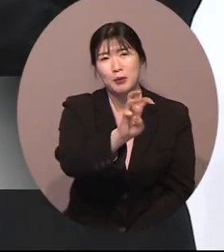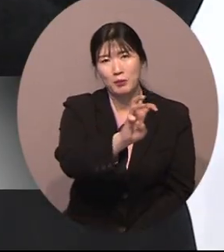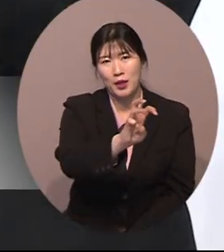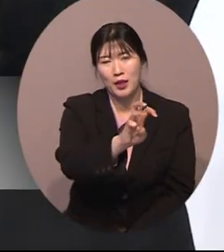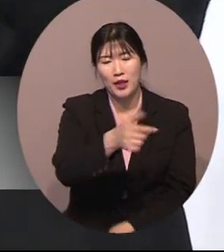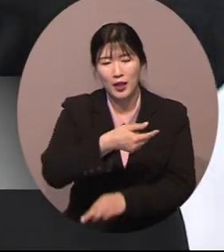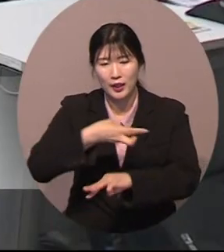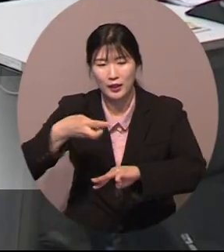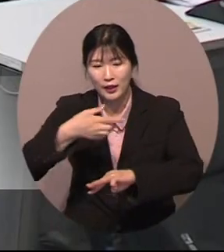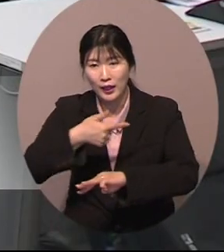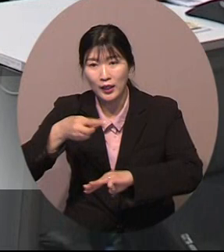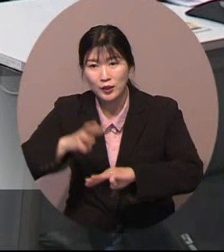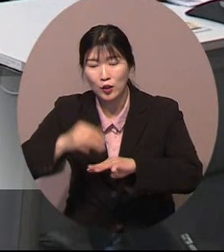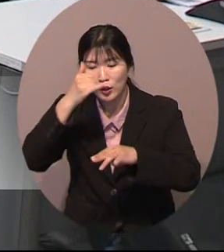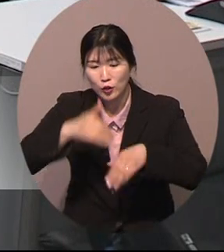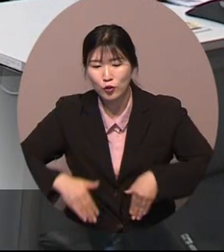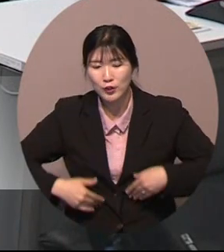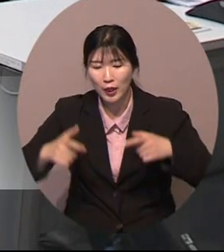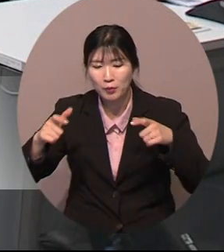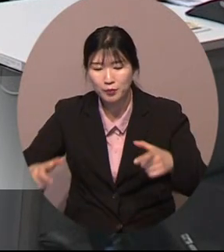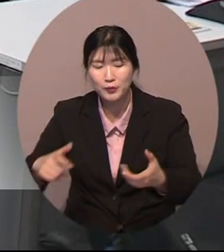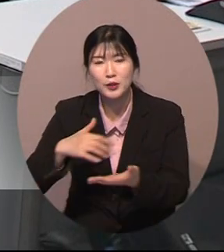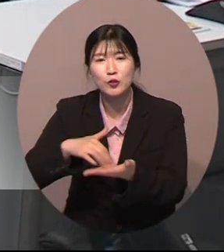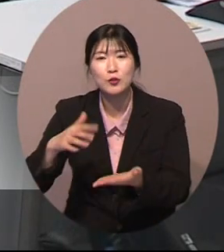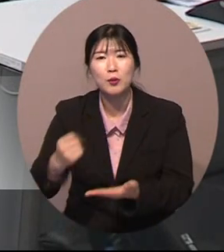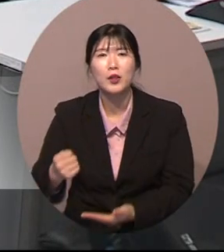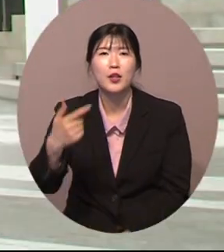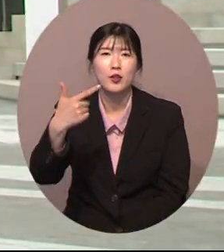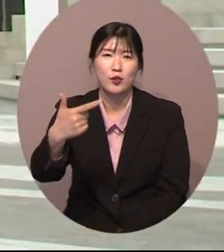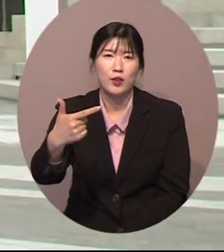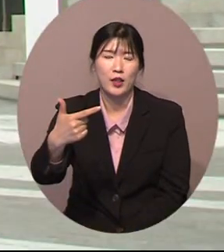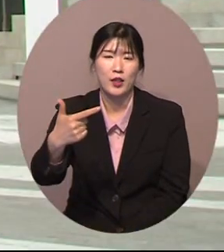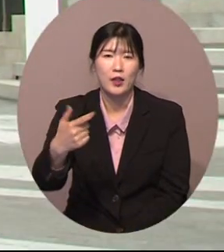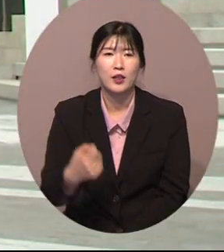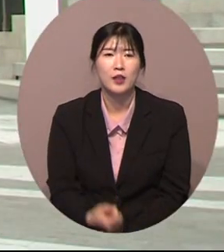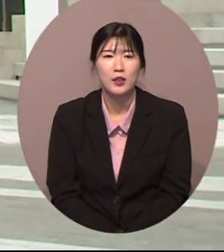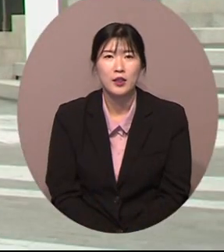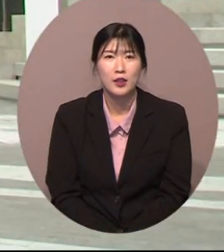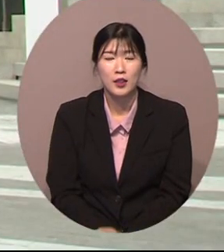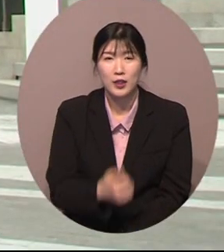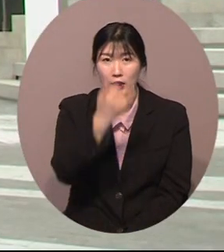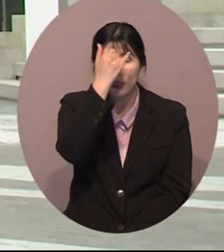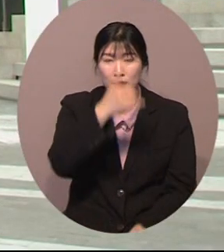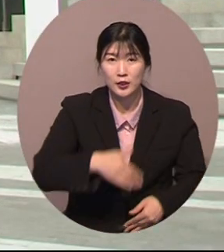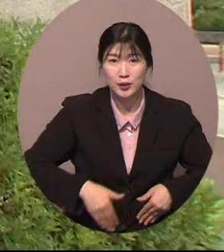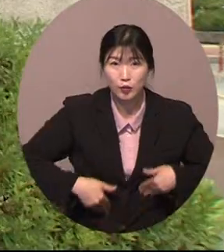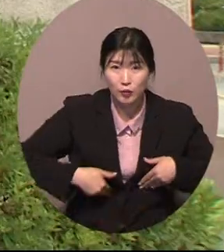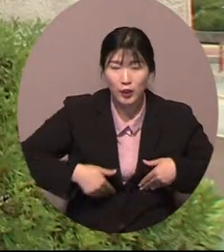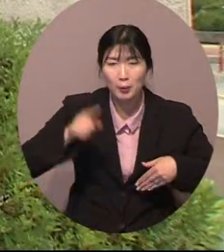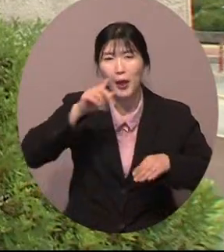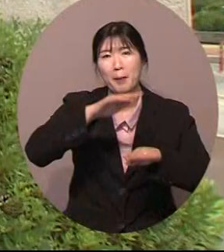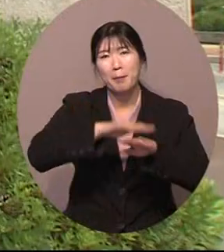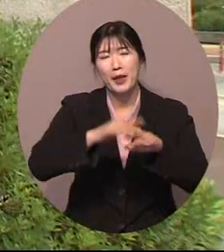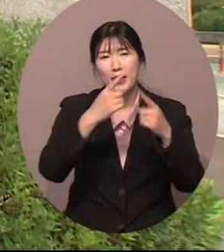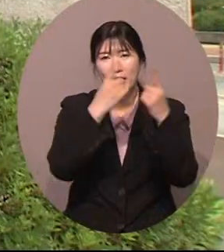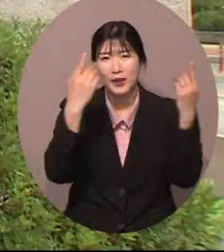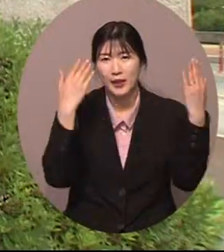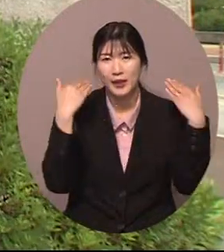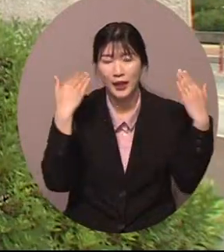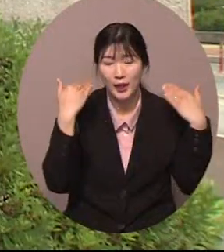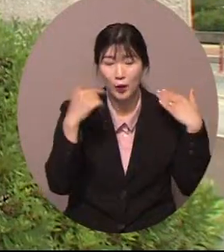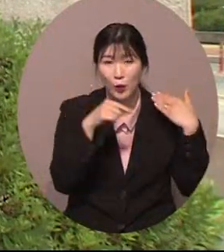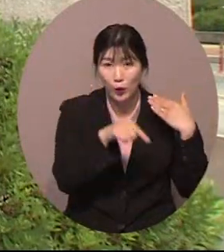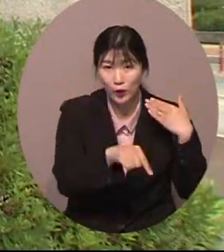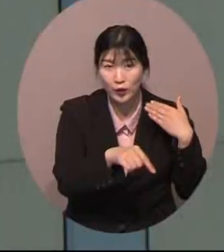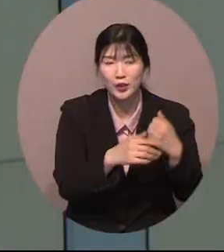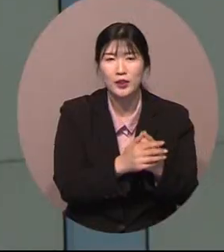대전과 충남 지역에서도 여섯개 대학이 포함됐습니다 먼저 국립대학 통합을 운 충남대와 한대가